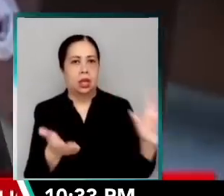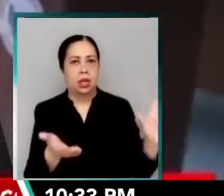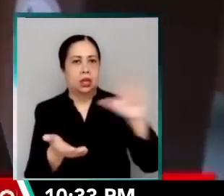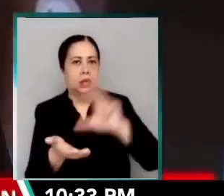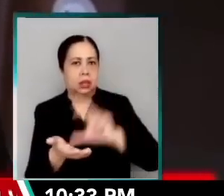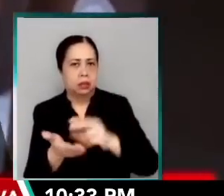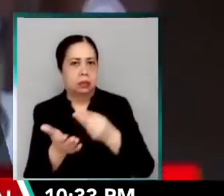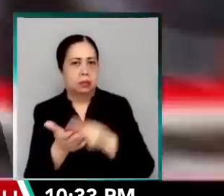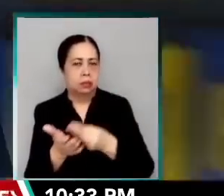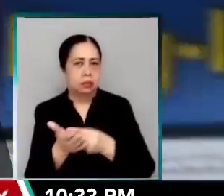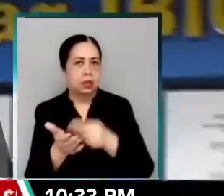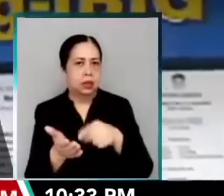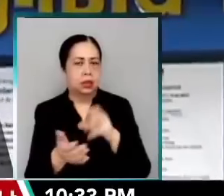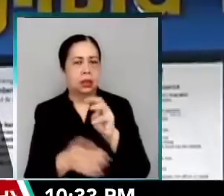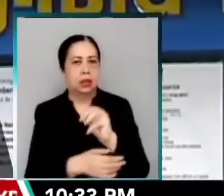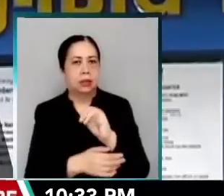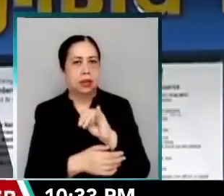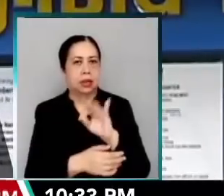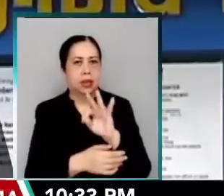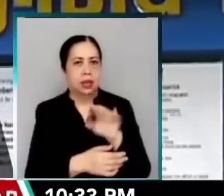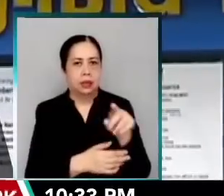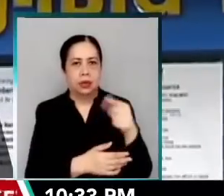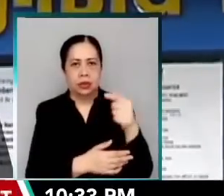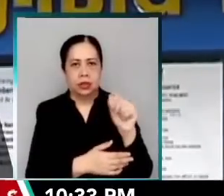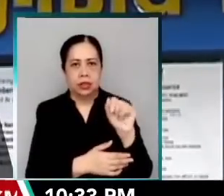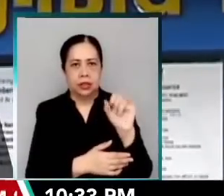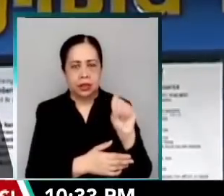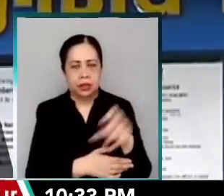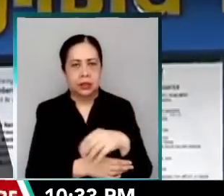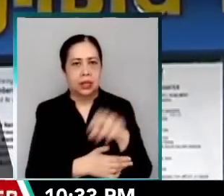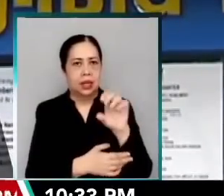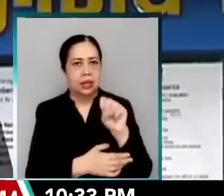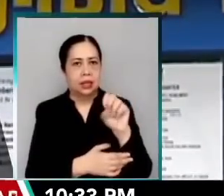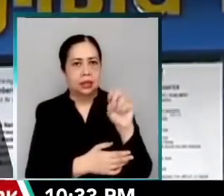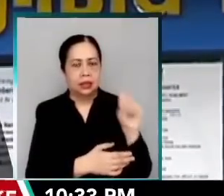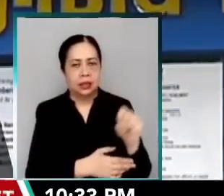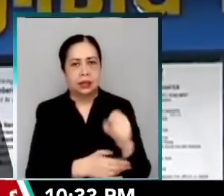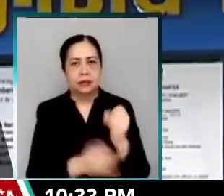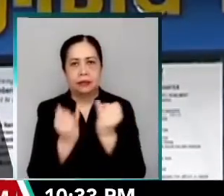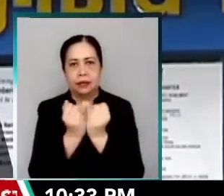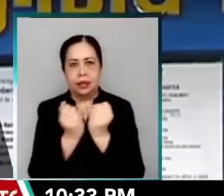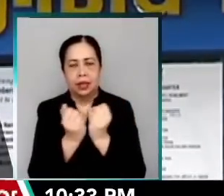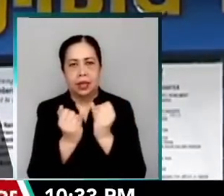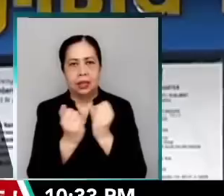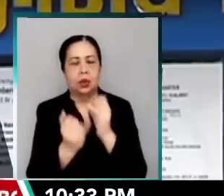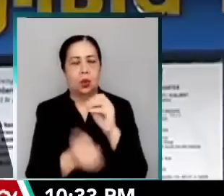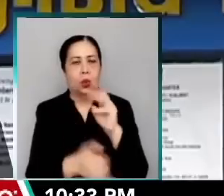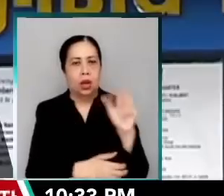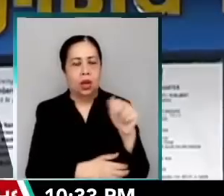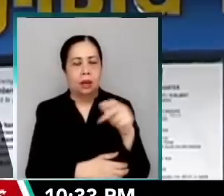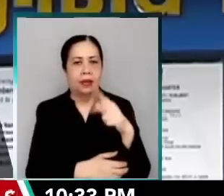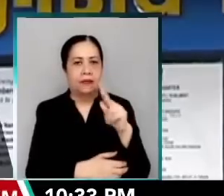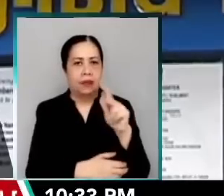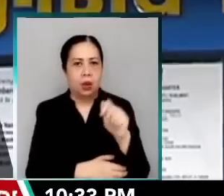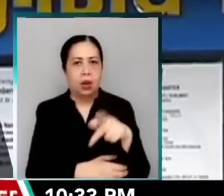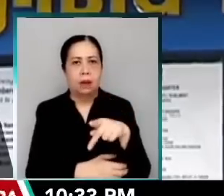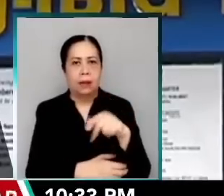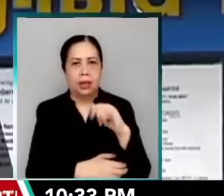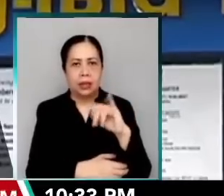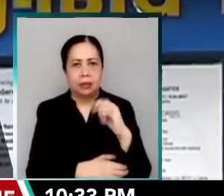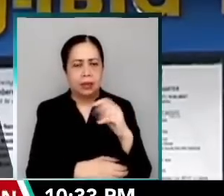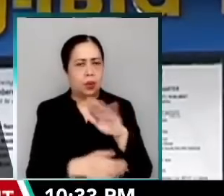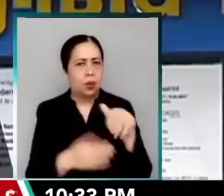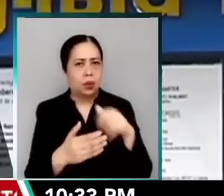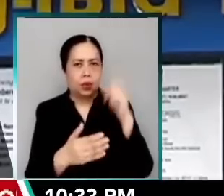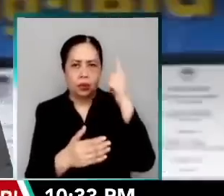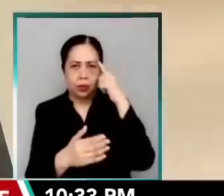pondo sa Maharlika Fund ang GSIS, SSS, PhilHealth, OWA, PVAW, Pag-ibig at lahat ng government